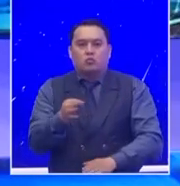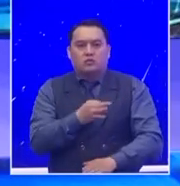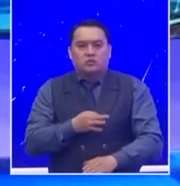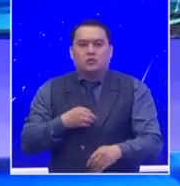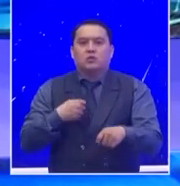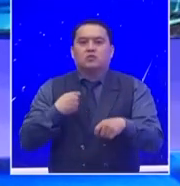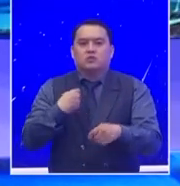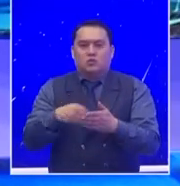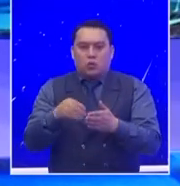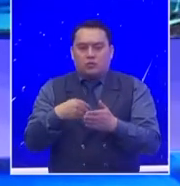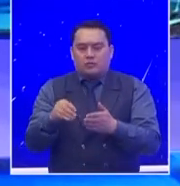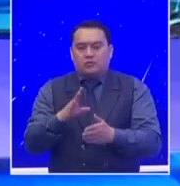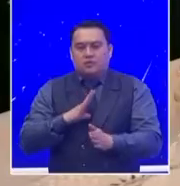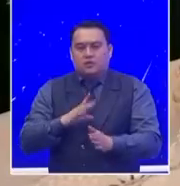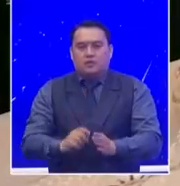жаппай тұтынуды.